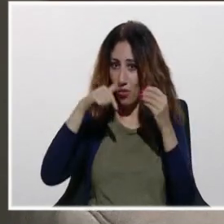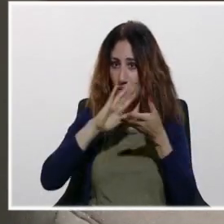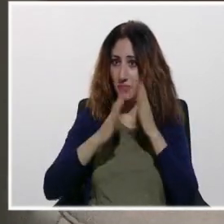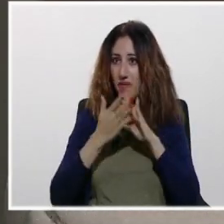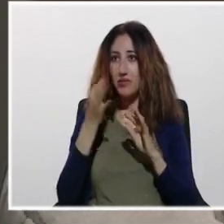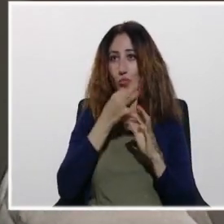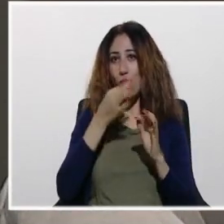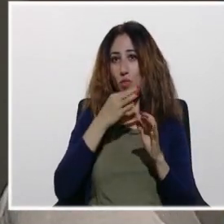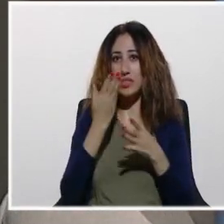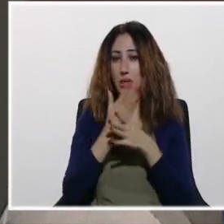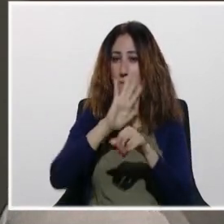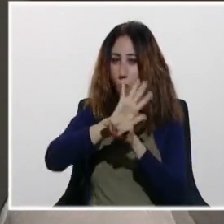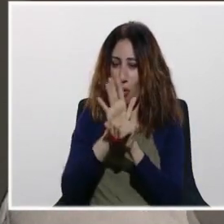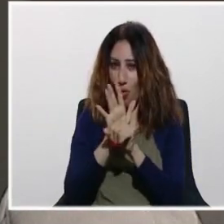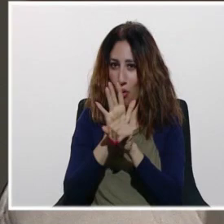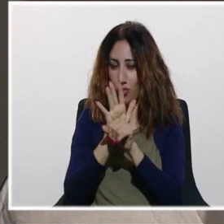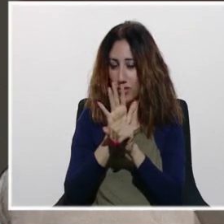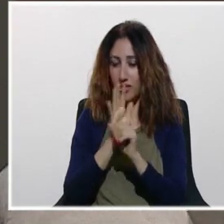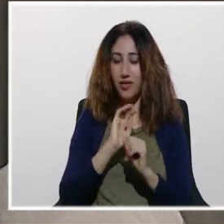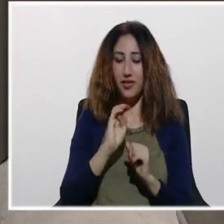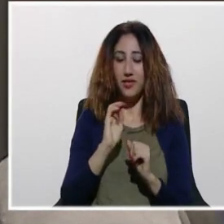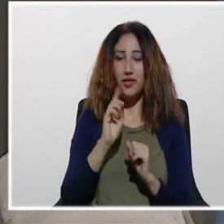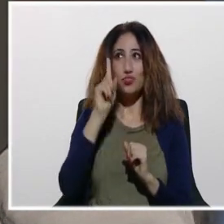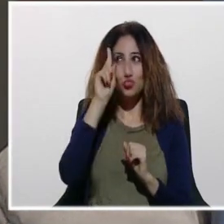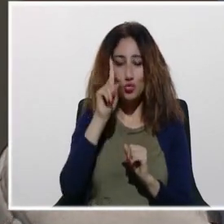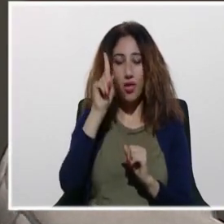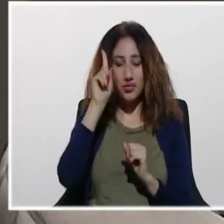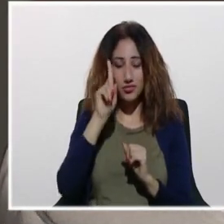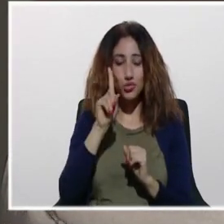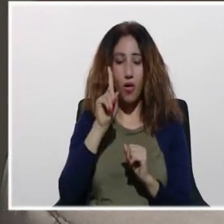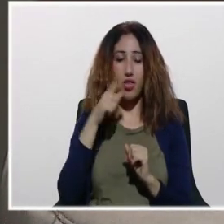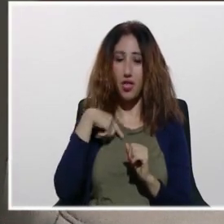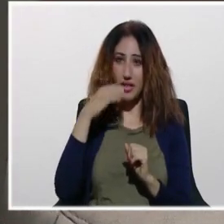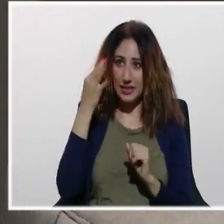لظروف الكورونا والكلام ده. انما ان شاء الله يعني